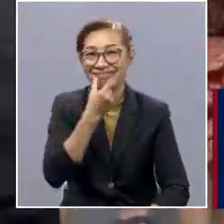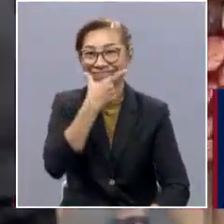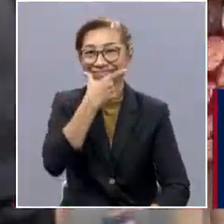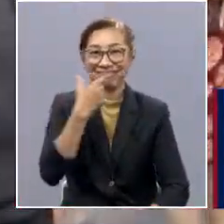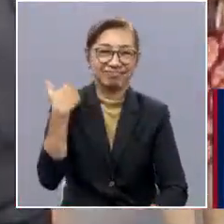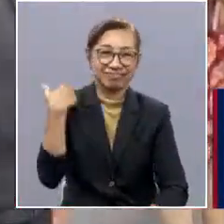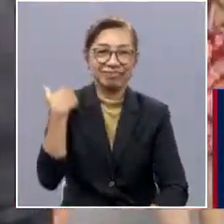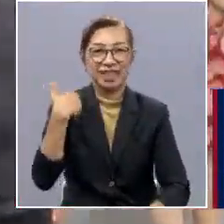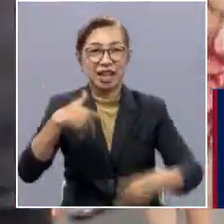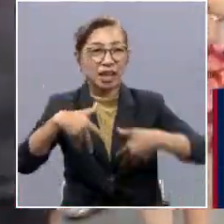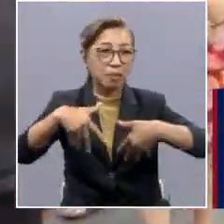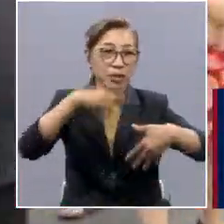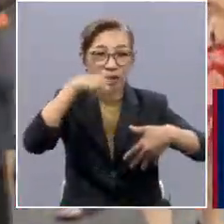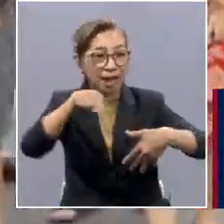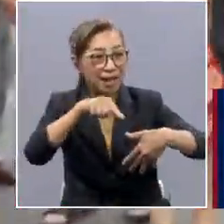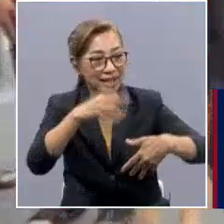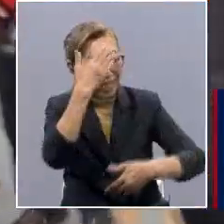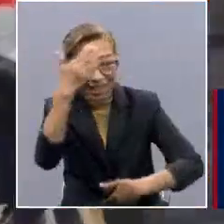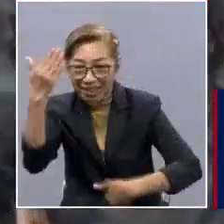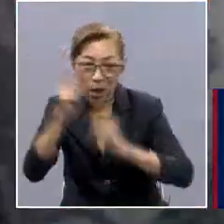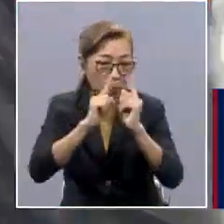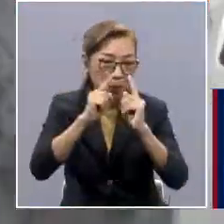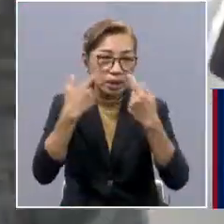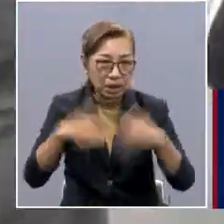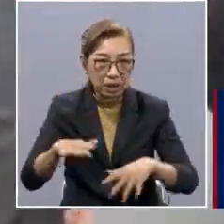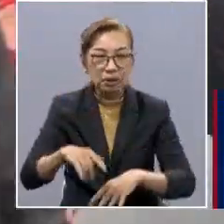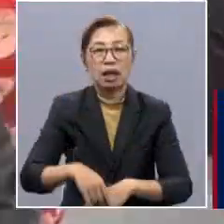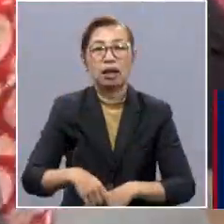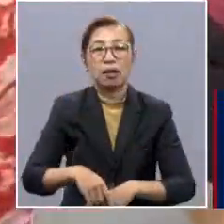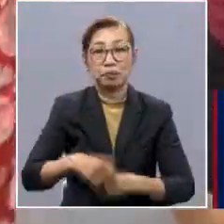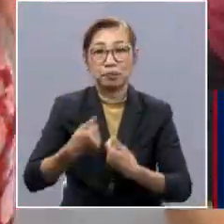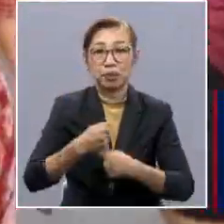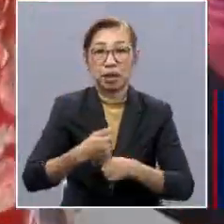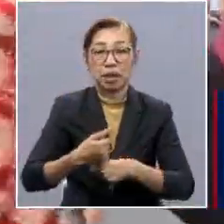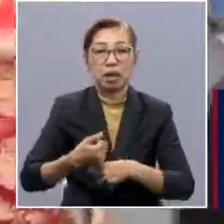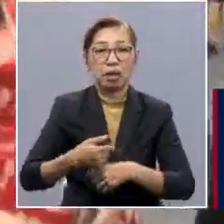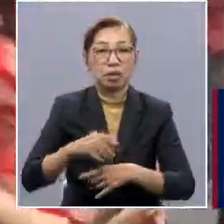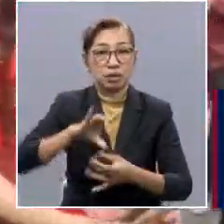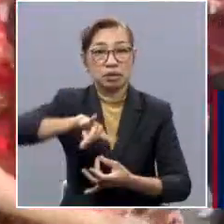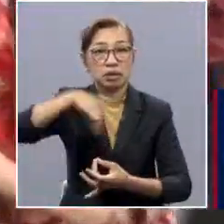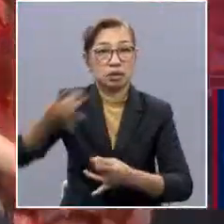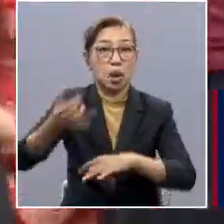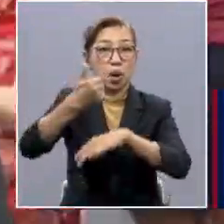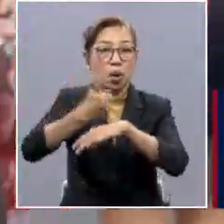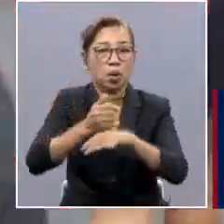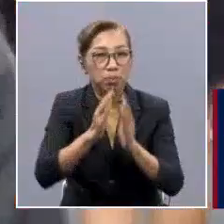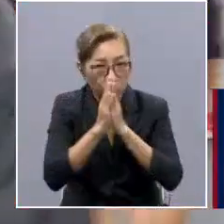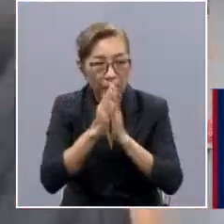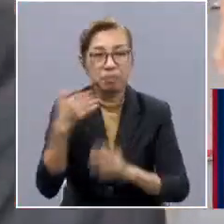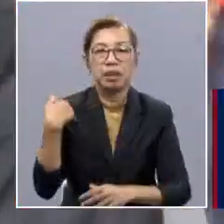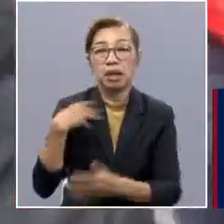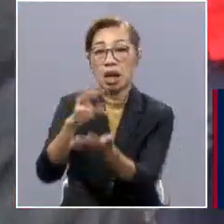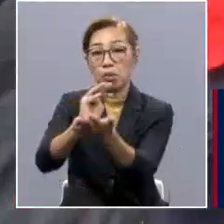ะไปทักทายคนไทยเชื้อสายจีนแล้วก็ไปไหว้เจ้าแม่กวนอิมทำบุญไหว้พระที่มูลนิธิเทียนฟ้าด้วยนะค